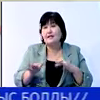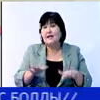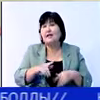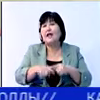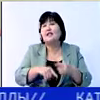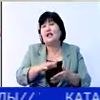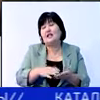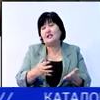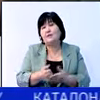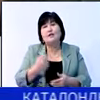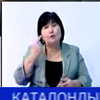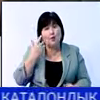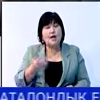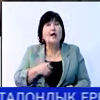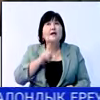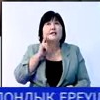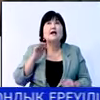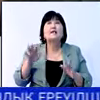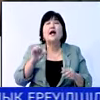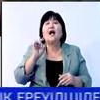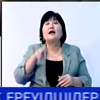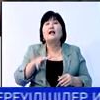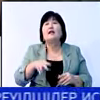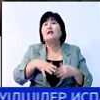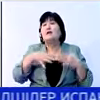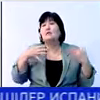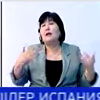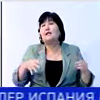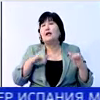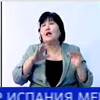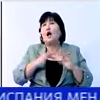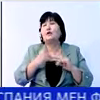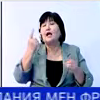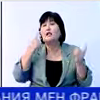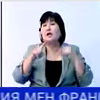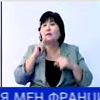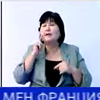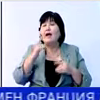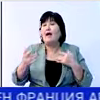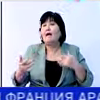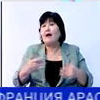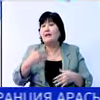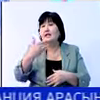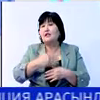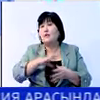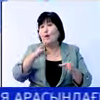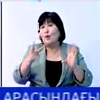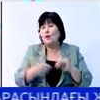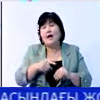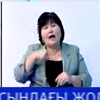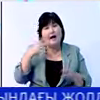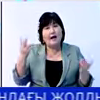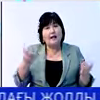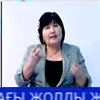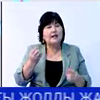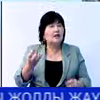жалғасын табады деп ойлаймыз. Жастар шарасы Аралым Айдын Шалқар Матты аудандық шығармашыл жастардың концертімен қорытындыланды. Айта кетейік,